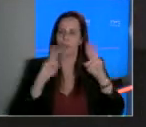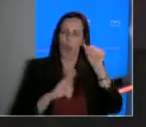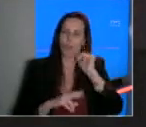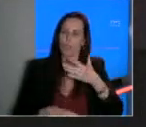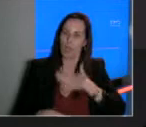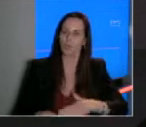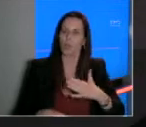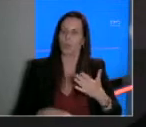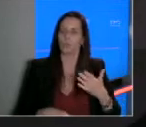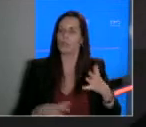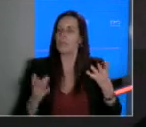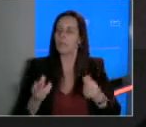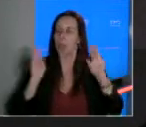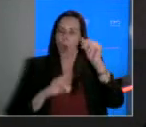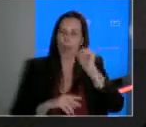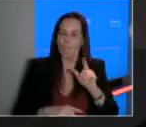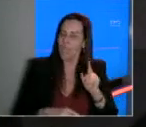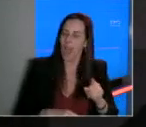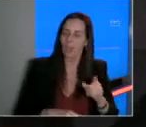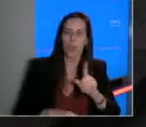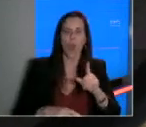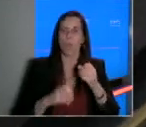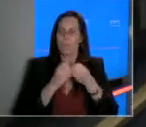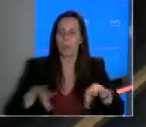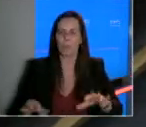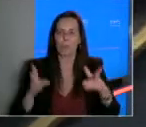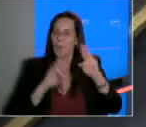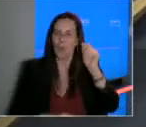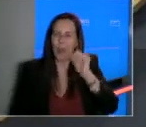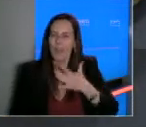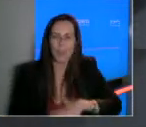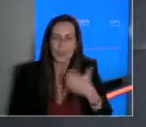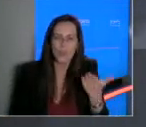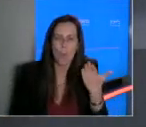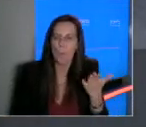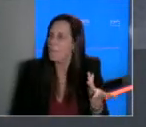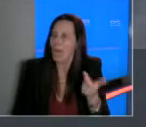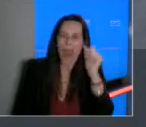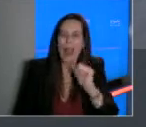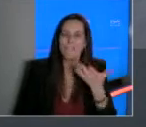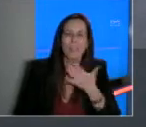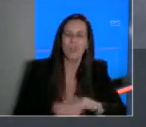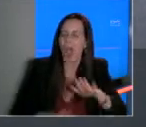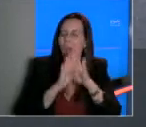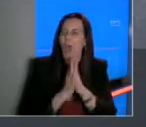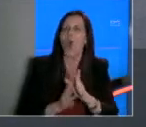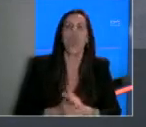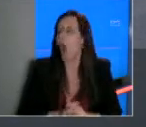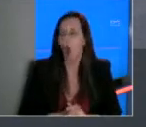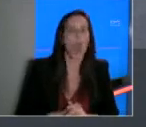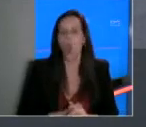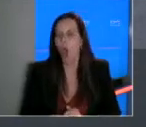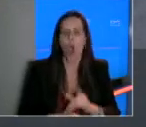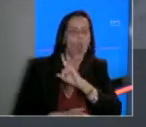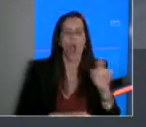לבן רצו להביא, אם כחול לבן היו נשארים ולא מתפרקים. מה כחול לבן רצו להביא? מה רצו להביא? הכל לא עם. אני